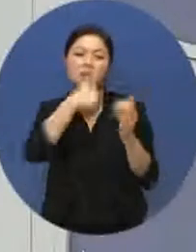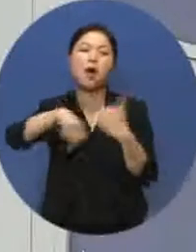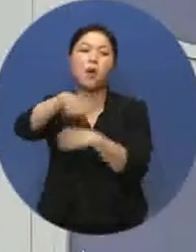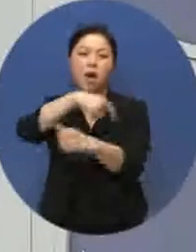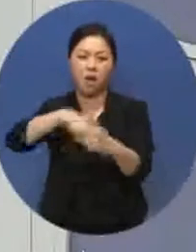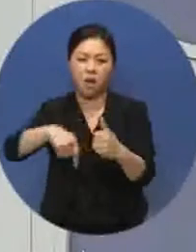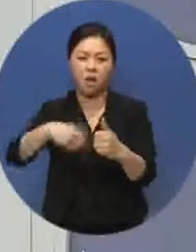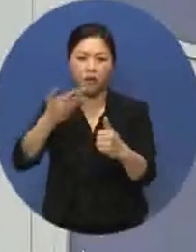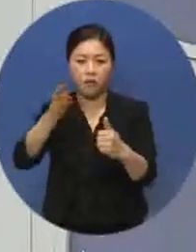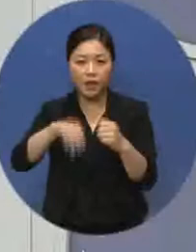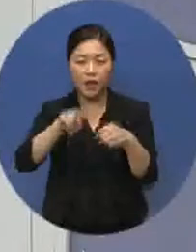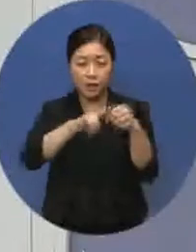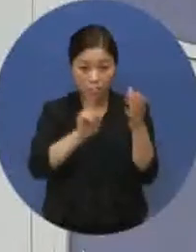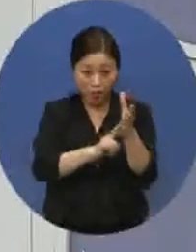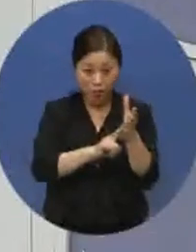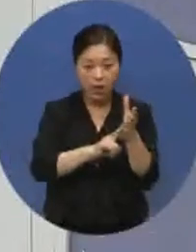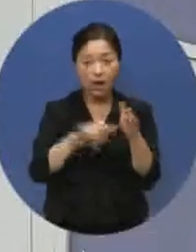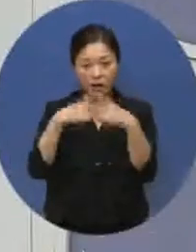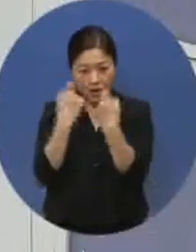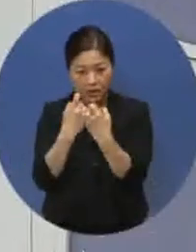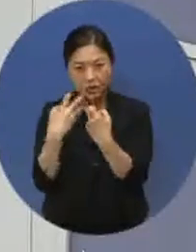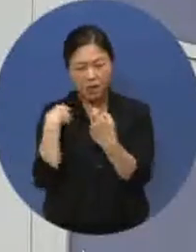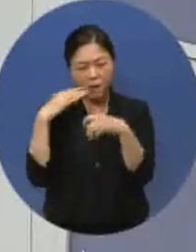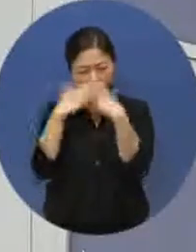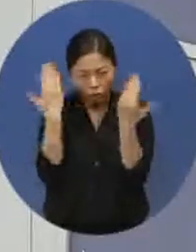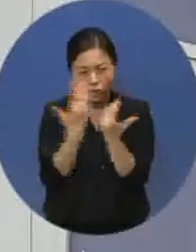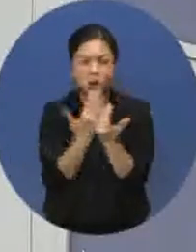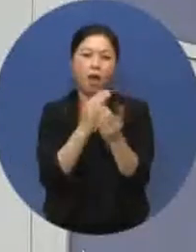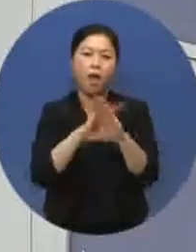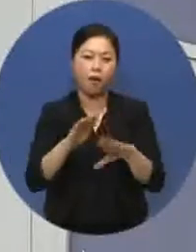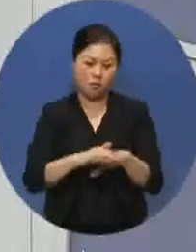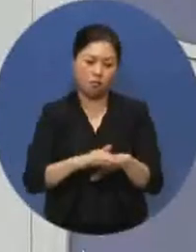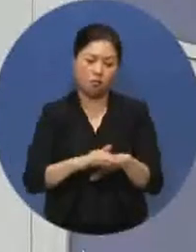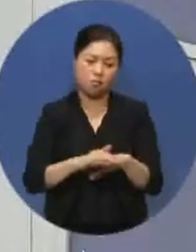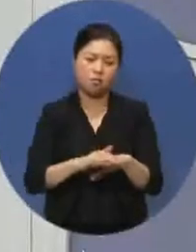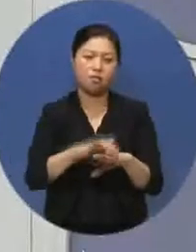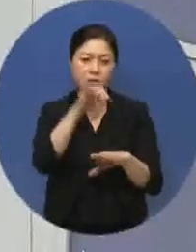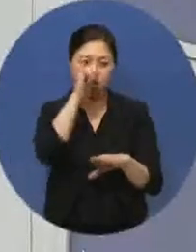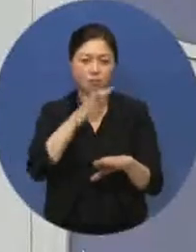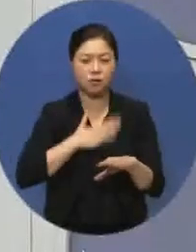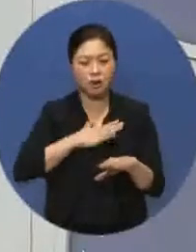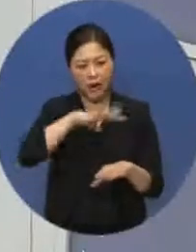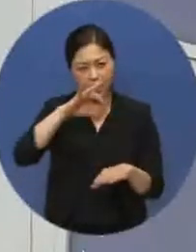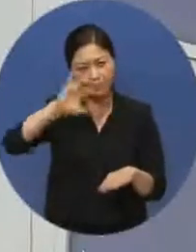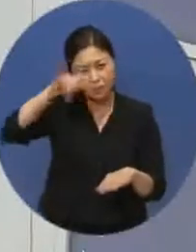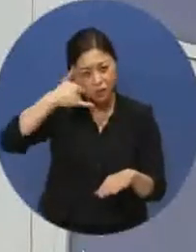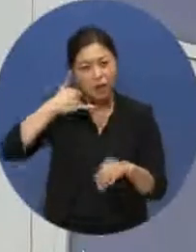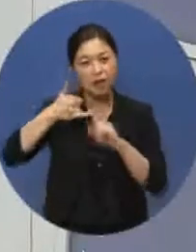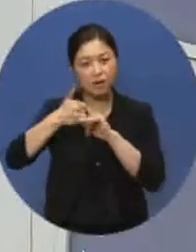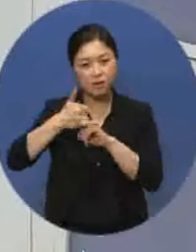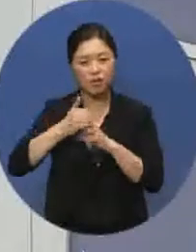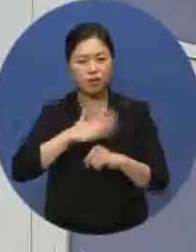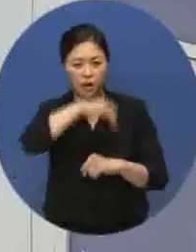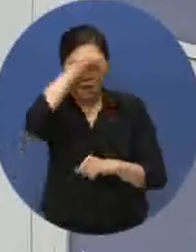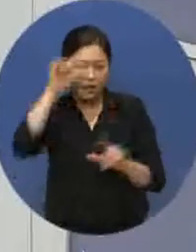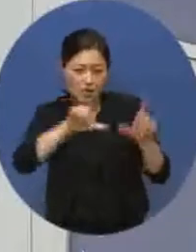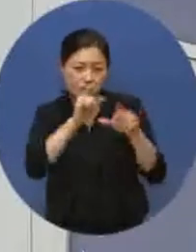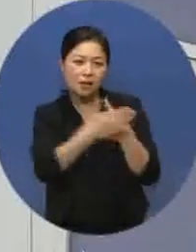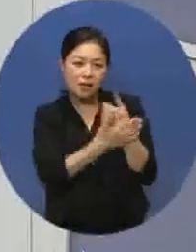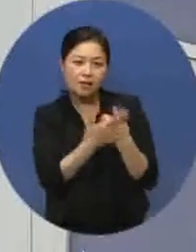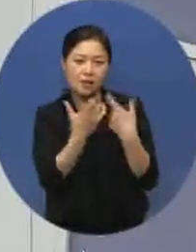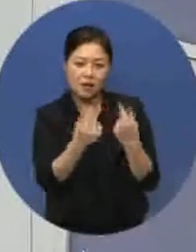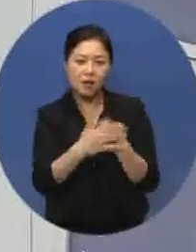지경이었는데 형사책임과 민사책임을 다 면하게 해줘서 지금도 간혹 저한테 연락을 하면서 네. 가장 인생의 은인이다라는